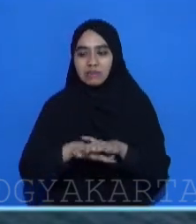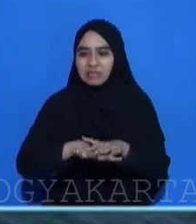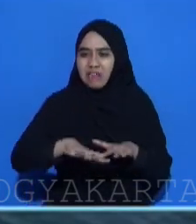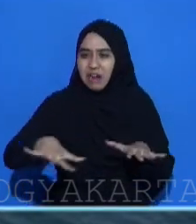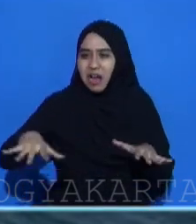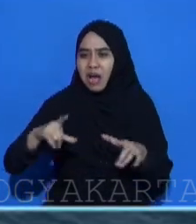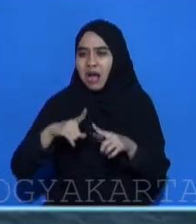aspalugiis